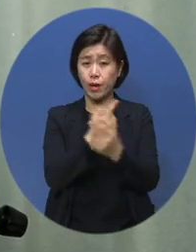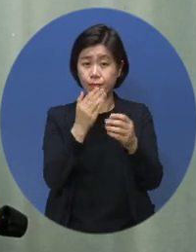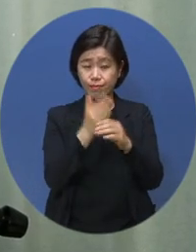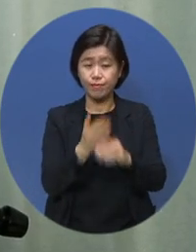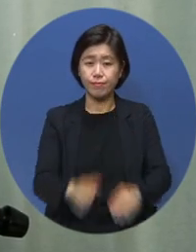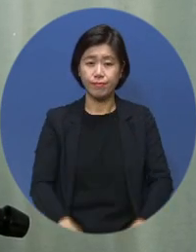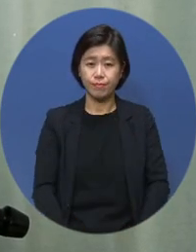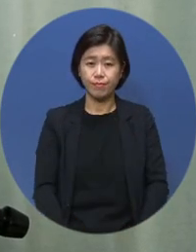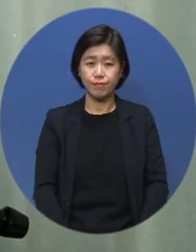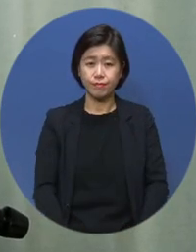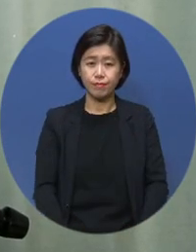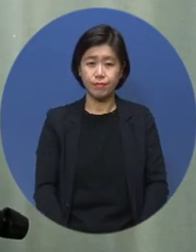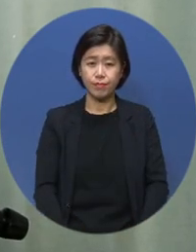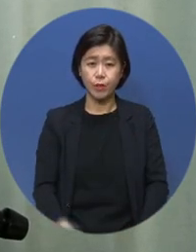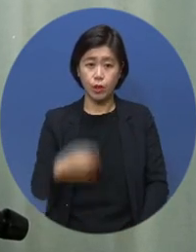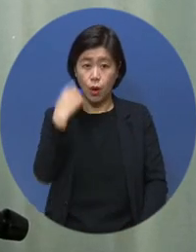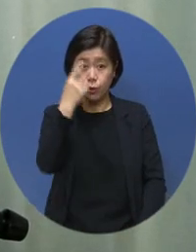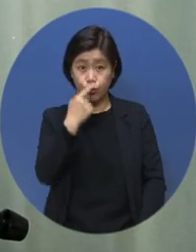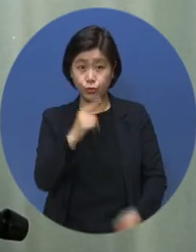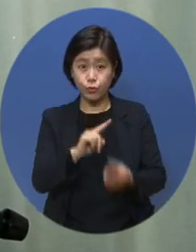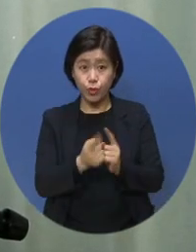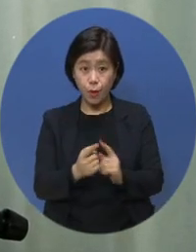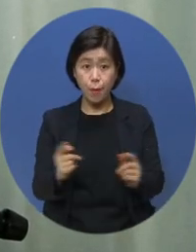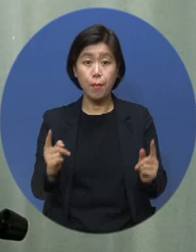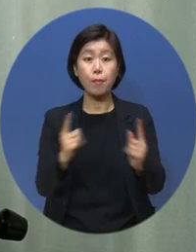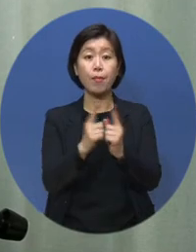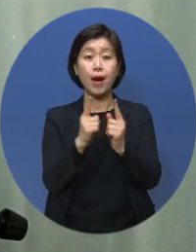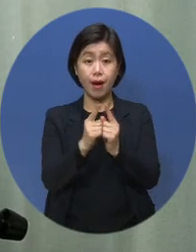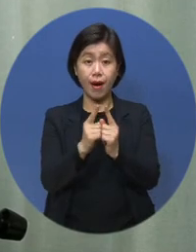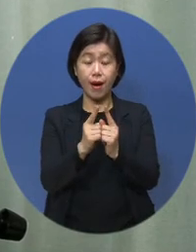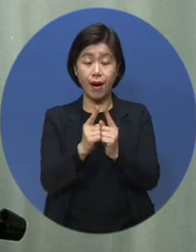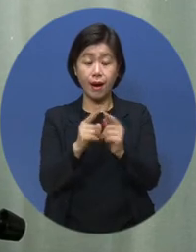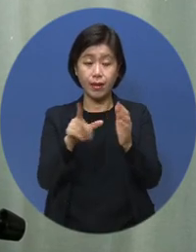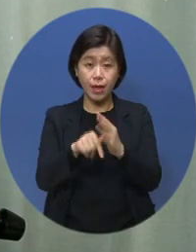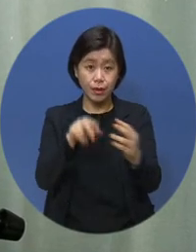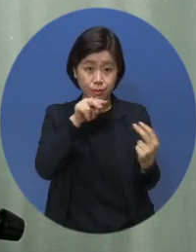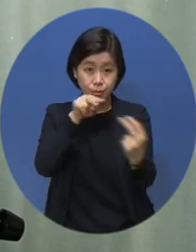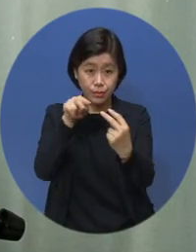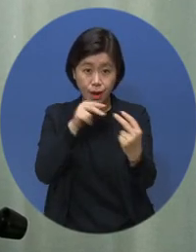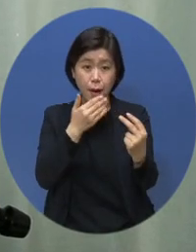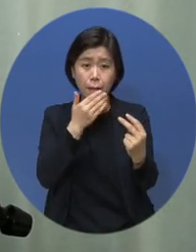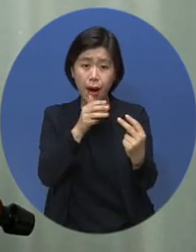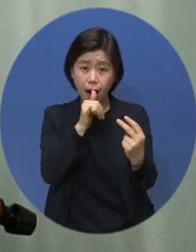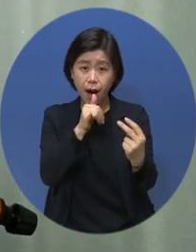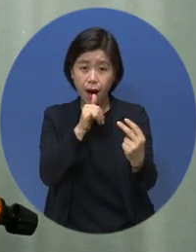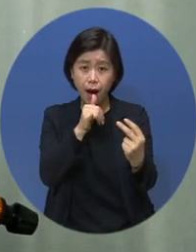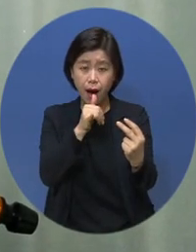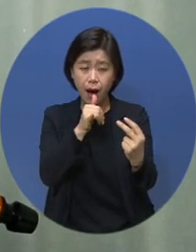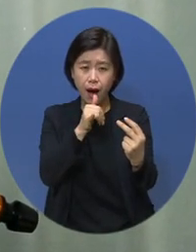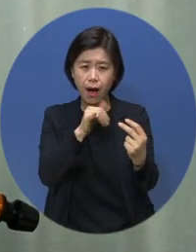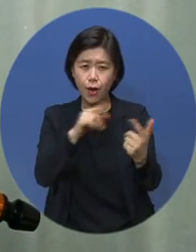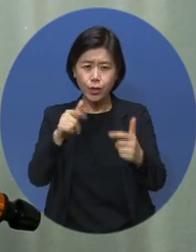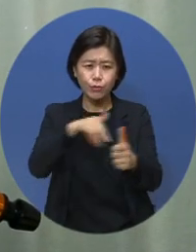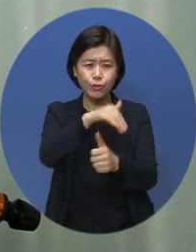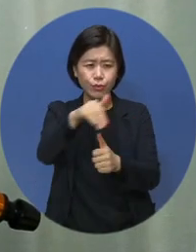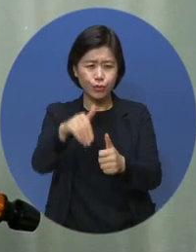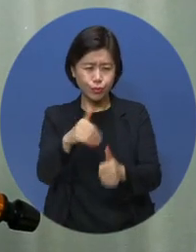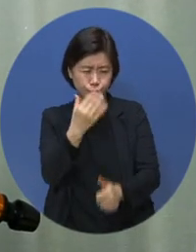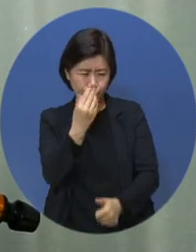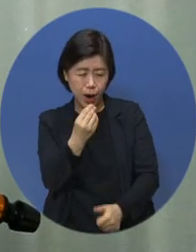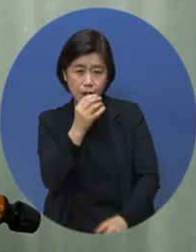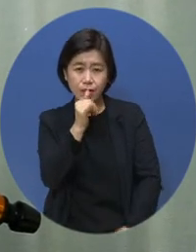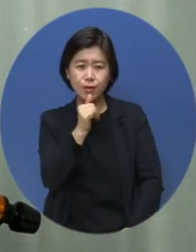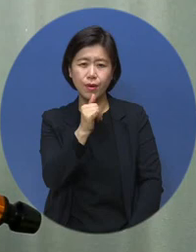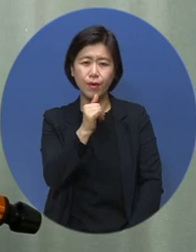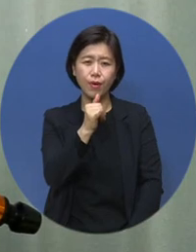이게 대명 교육으로 했을 때는 사실 어 서로 넘기 또 확인하고 그리고 또 숨소리도 들을 수 있고 그 공간 안에 그